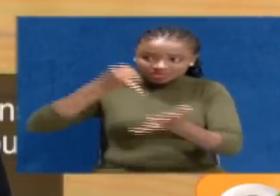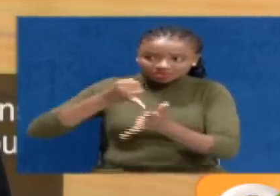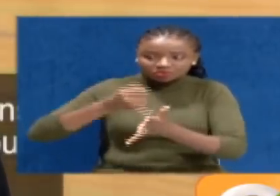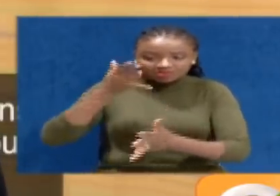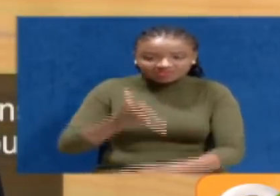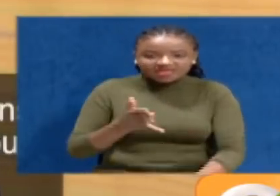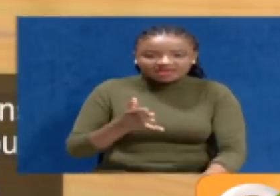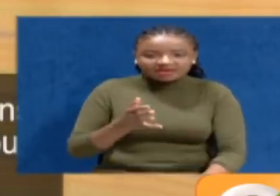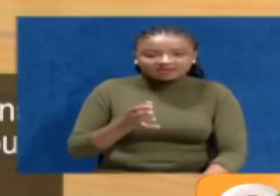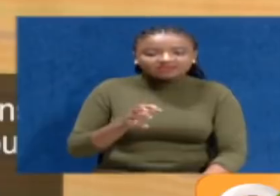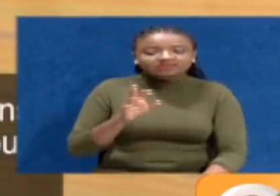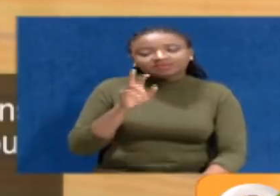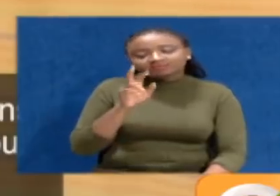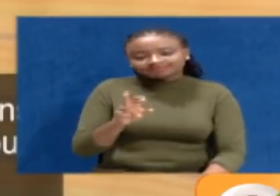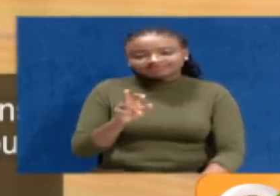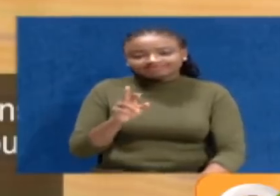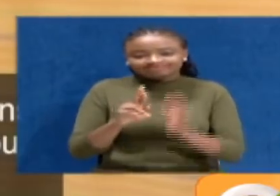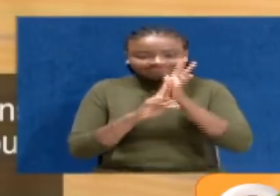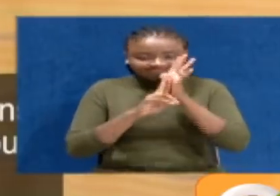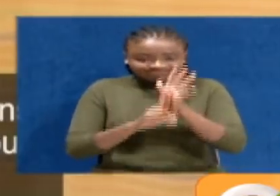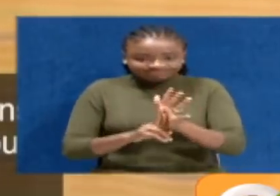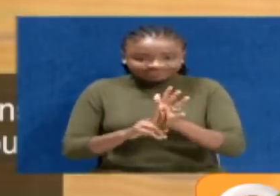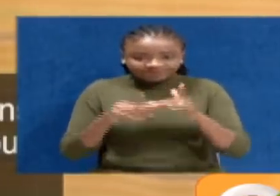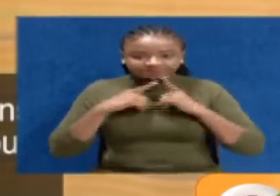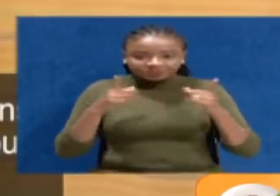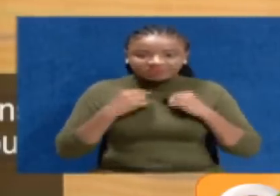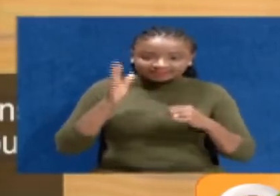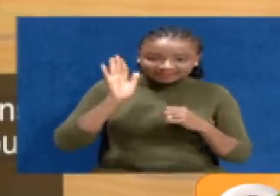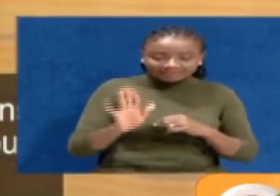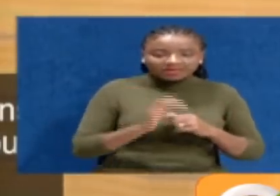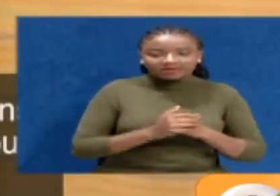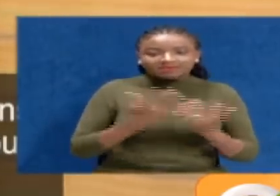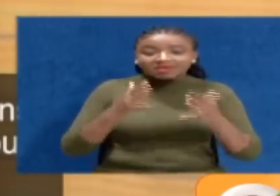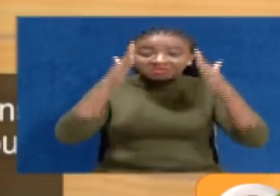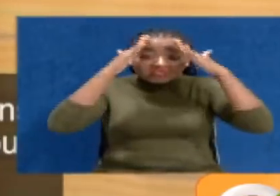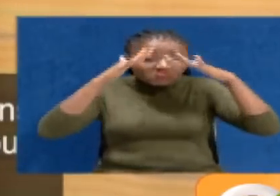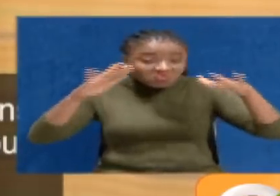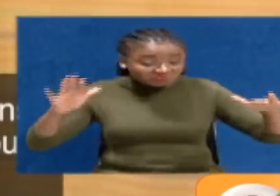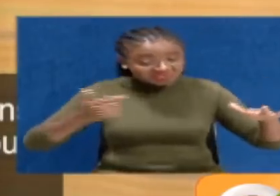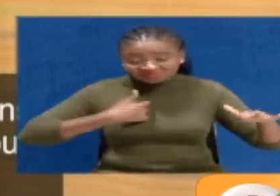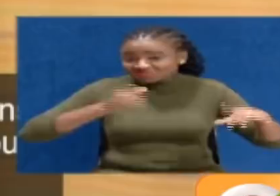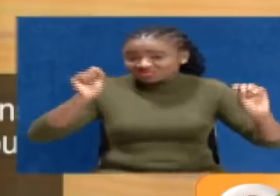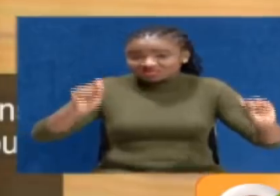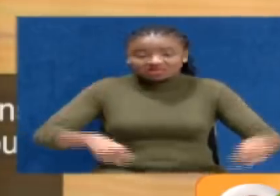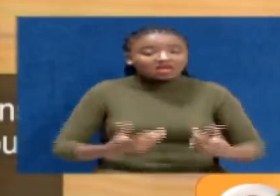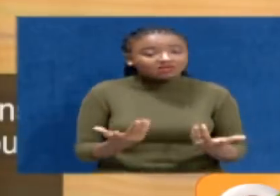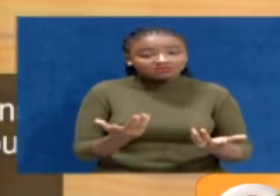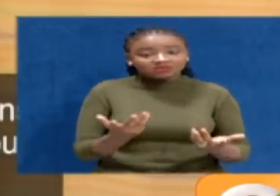ndani nikiwa nawasilisha mchungaji wao, inaweza kuwa hata wa Kiislamu, mimi nakuwa